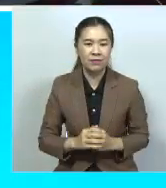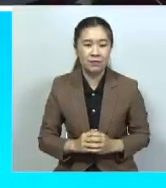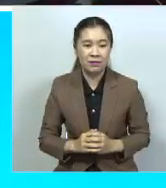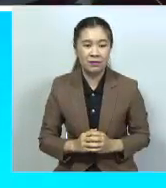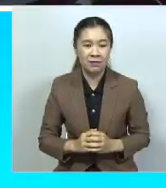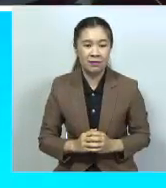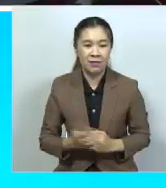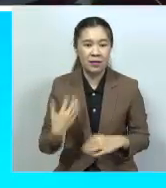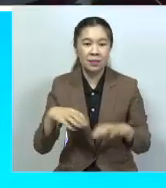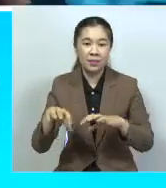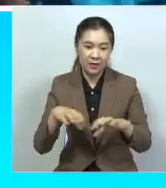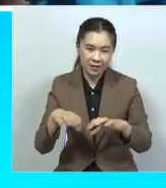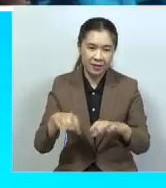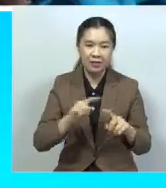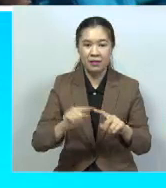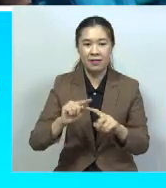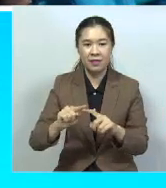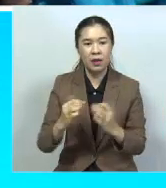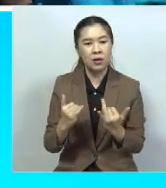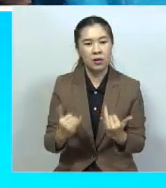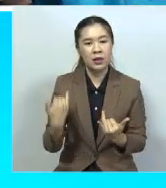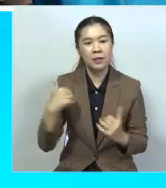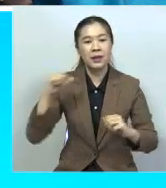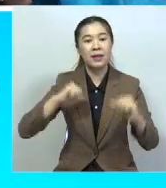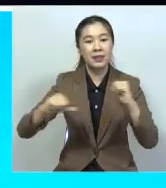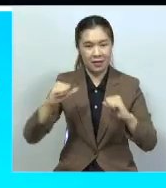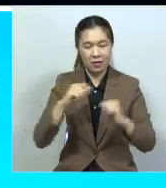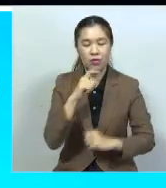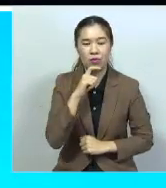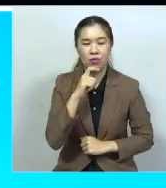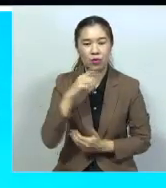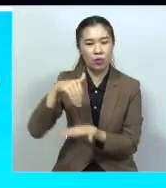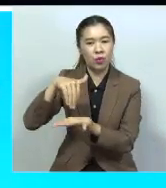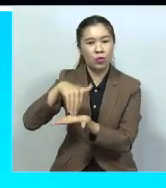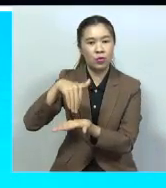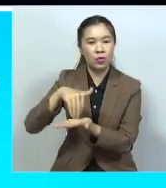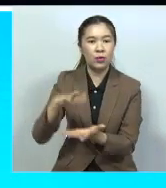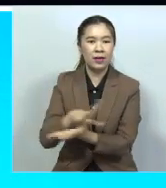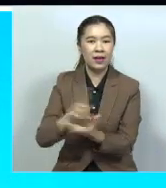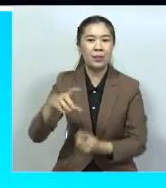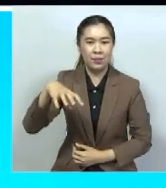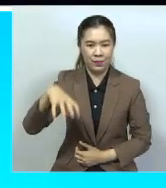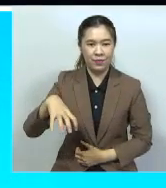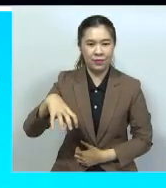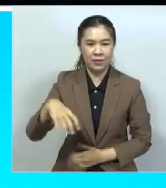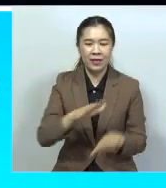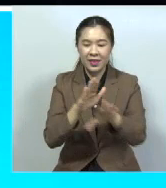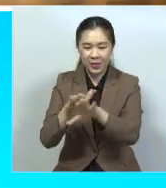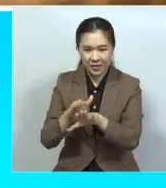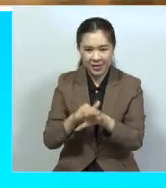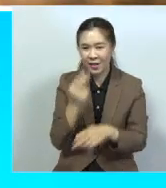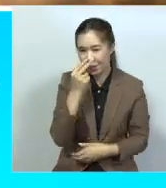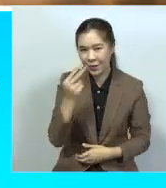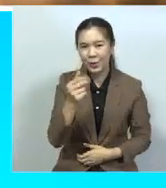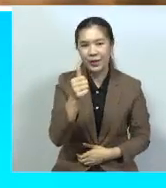แต่เราก็จะจัดให้กระชับขึ้นตอนนี้ช่วงนี้ก็ยังมีการแสดงอยู่ใช่ไหมล่ะที่ศูนย์วัฒนธรรมประเทศไทยนะก็ขอเชิญชวนไปดูนะผม